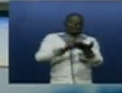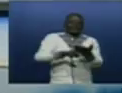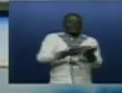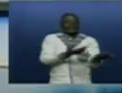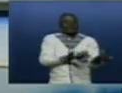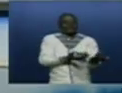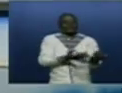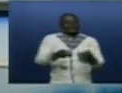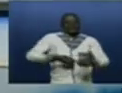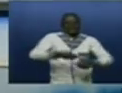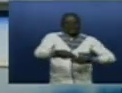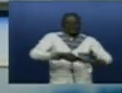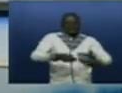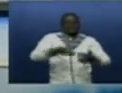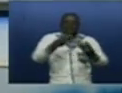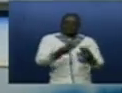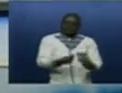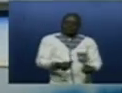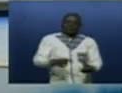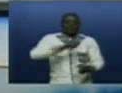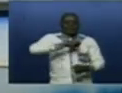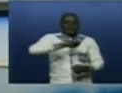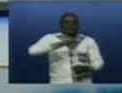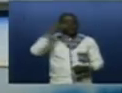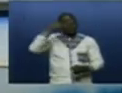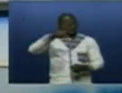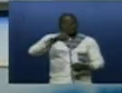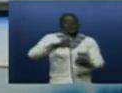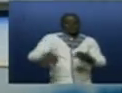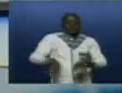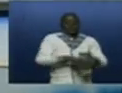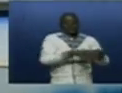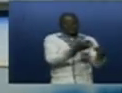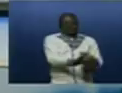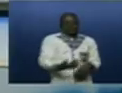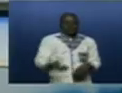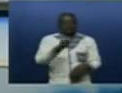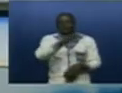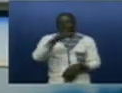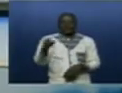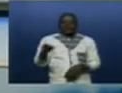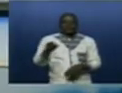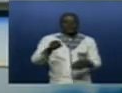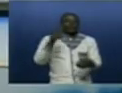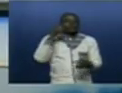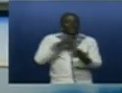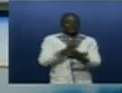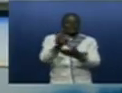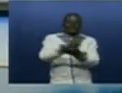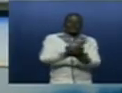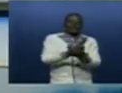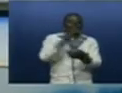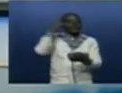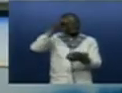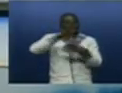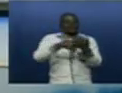échanges, des résolutions fortes pour lutter efficacement contre le mariage d'enfants au Burkina. On suit le film de la série d'audience accordée dans ce sens